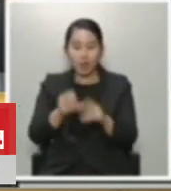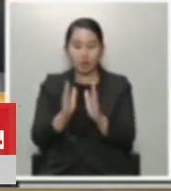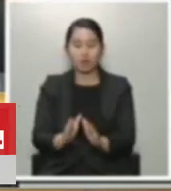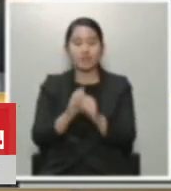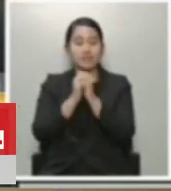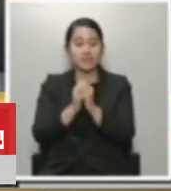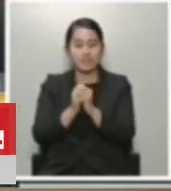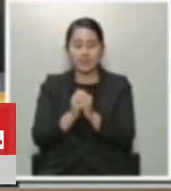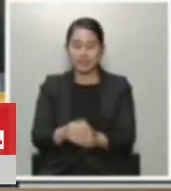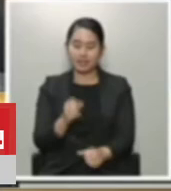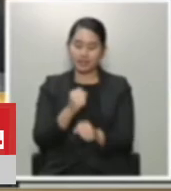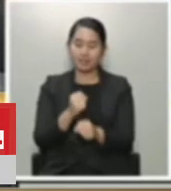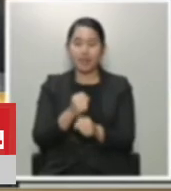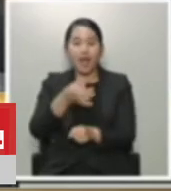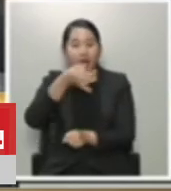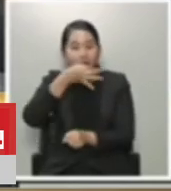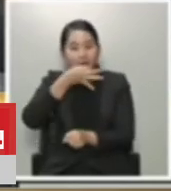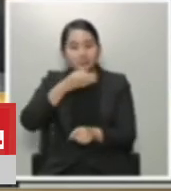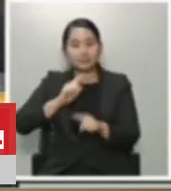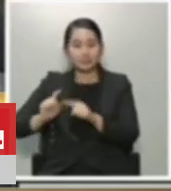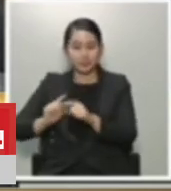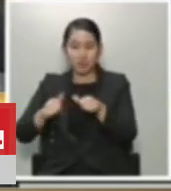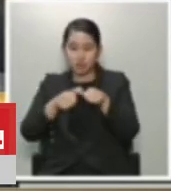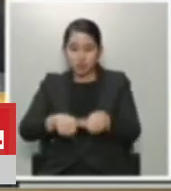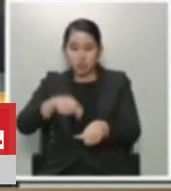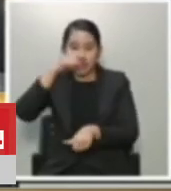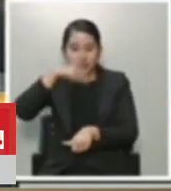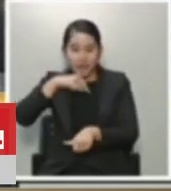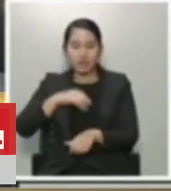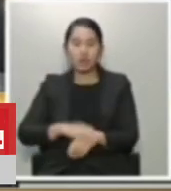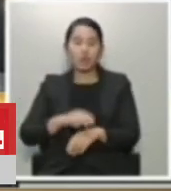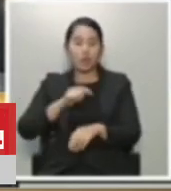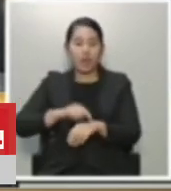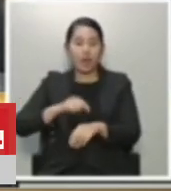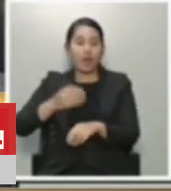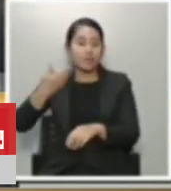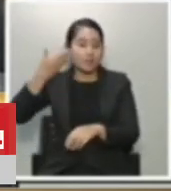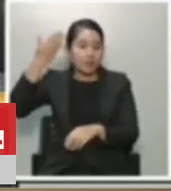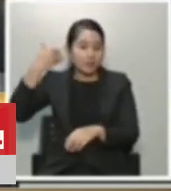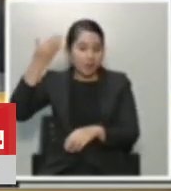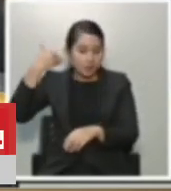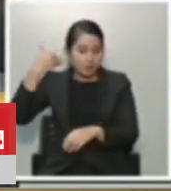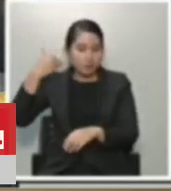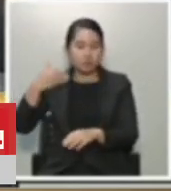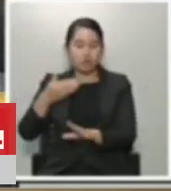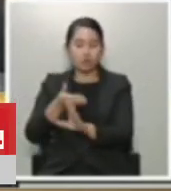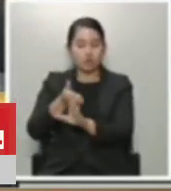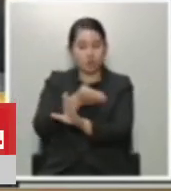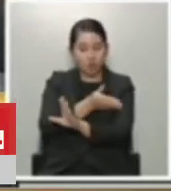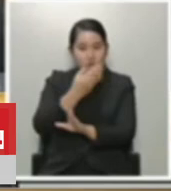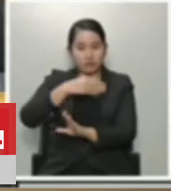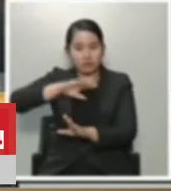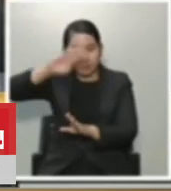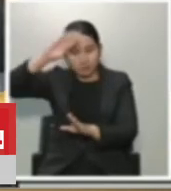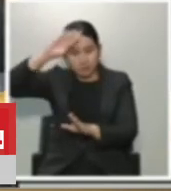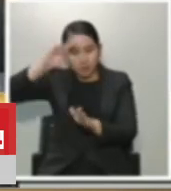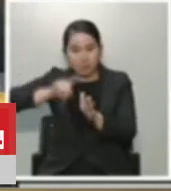ครับที่มาทำมาหากินอยู่ในบ้านเรานะครับในช่วงที่ผ่านมาก่อนที่ ข่าวเรื่องโรคนะครับ